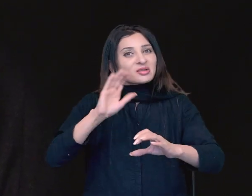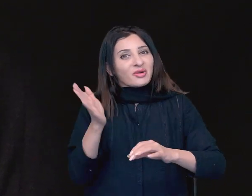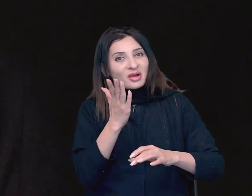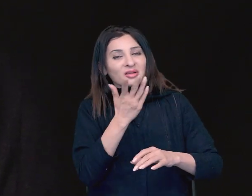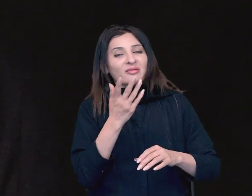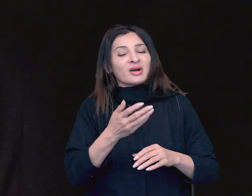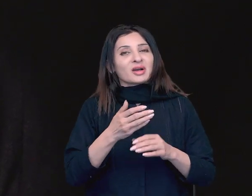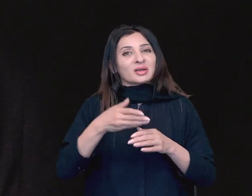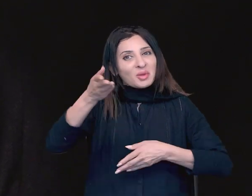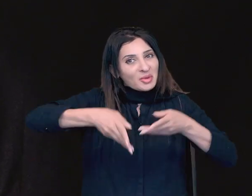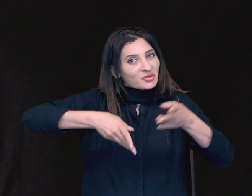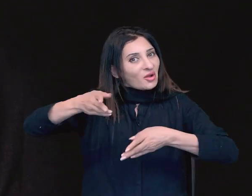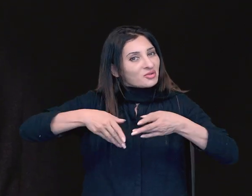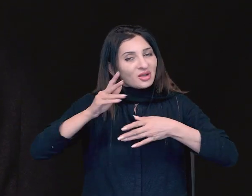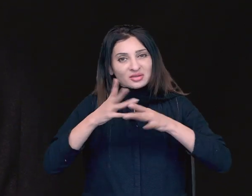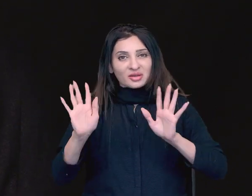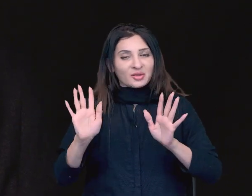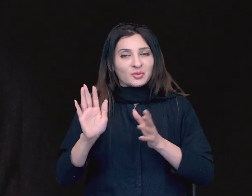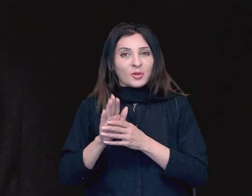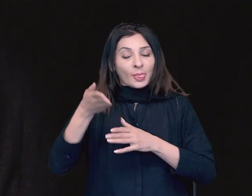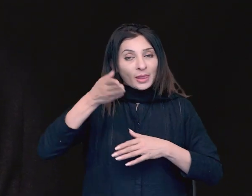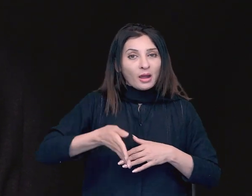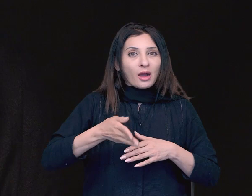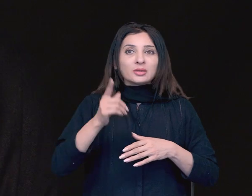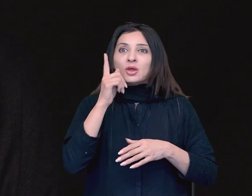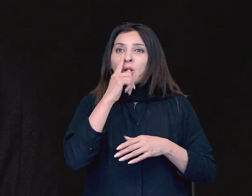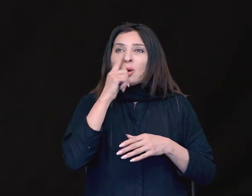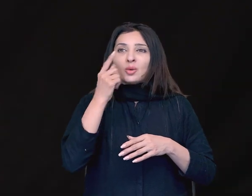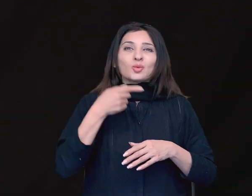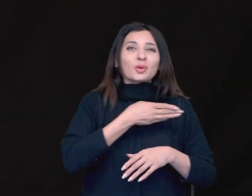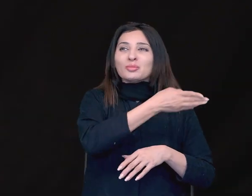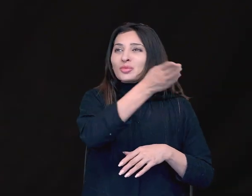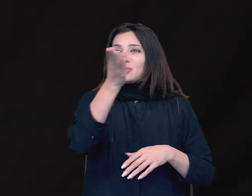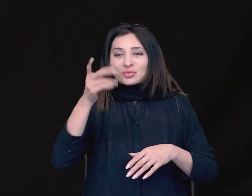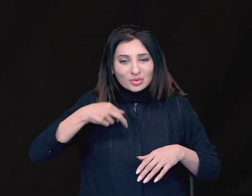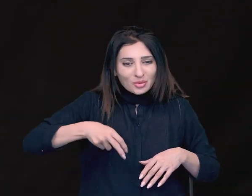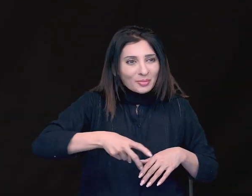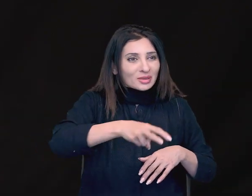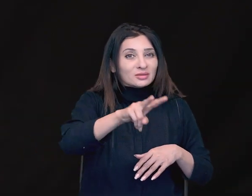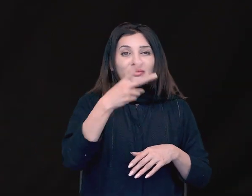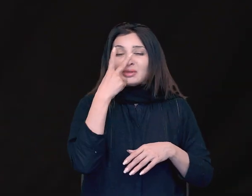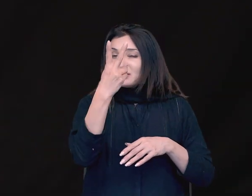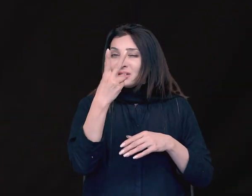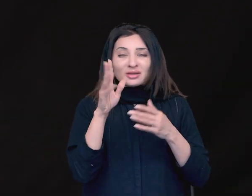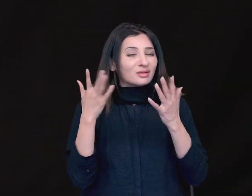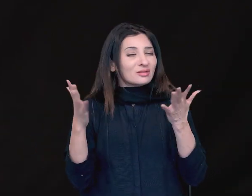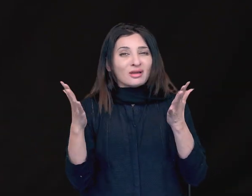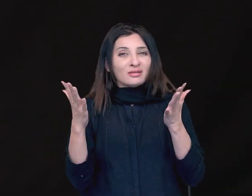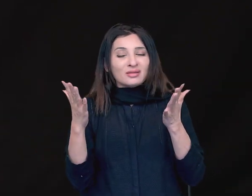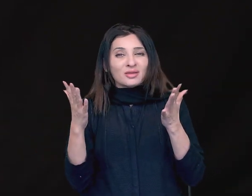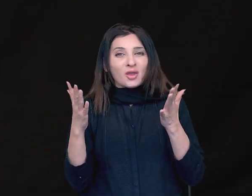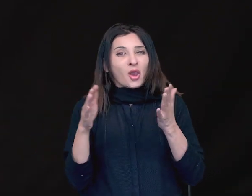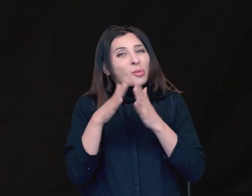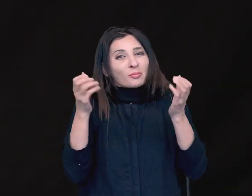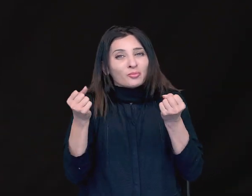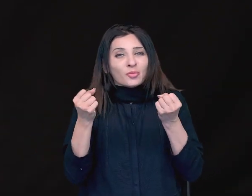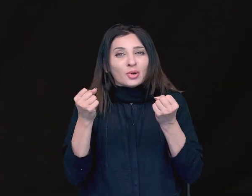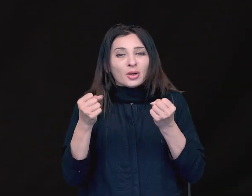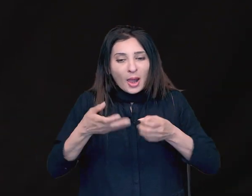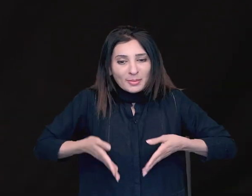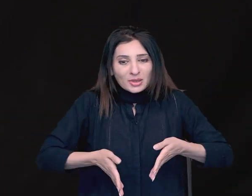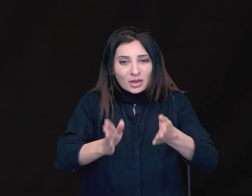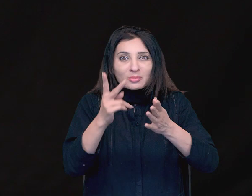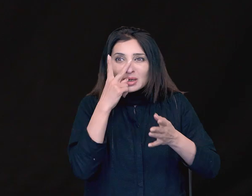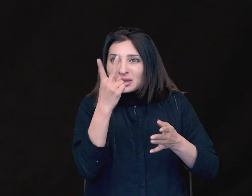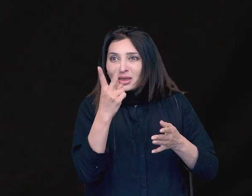چھٹی کے وقت اسکول کی یا آفس کی چھٹی کے وقت نظر آئیں گی۔ آپ سڑک پہ چلتے دیکھیں، ایک کوئی عورت ہو، چاہے جوان ہے،